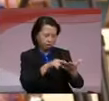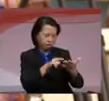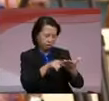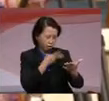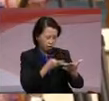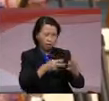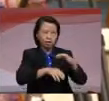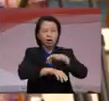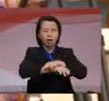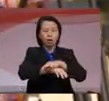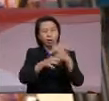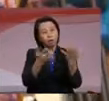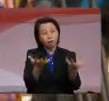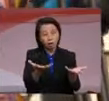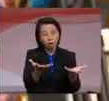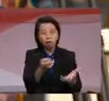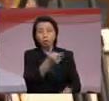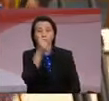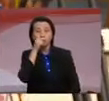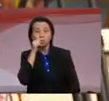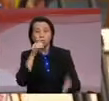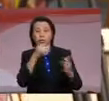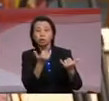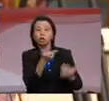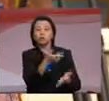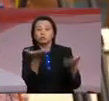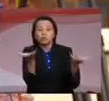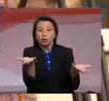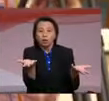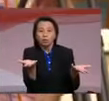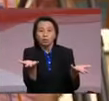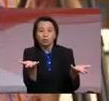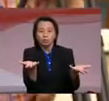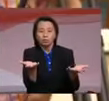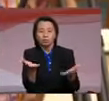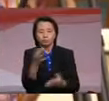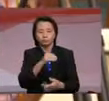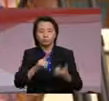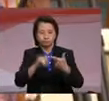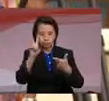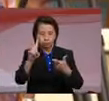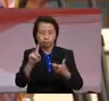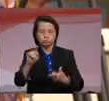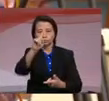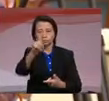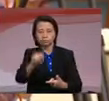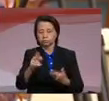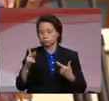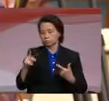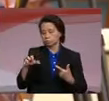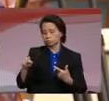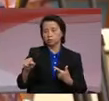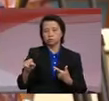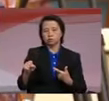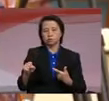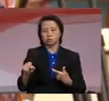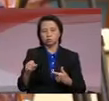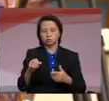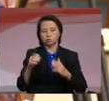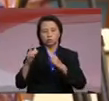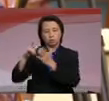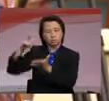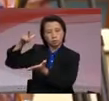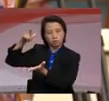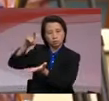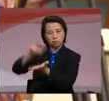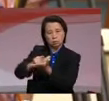sosial. Bagaimana status kes itu? Dan satu lagi, kes di Balai Ketibaan